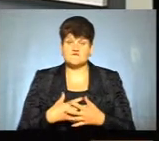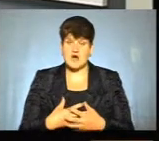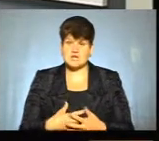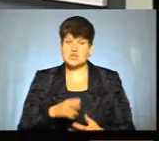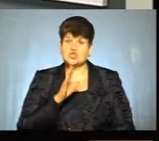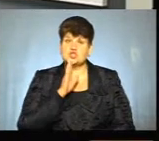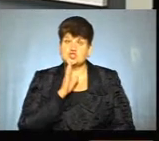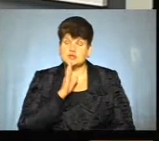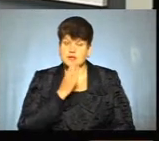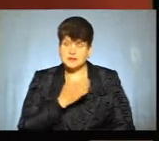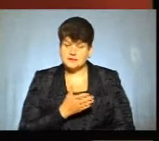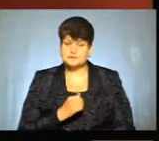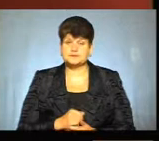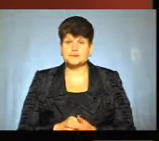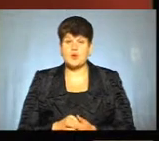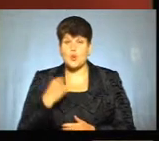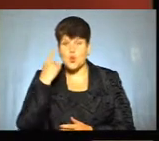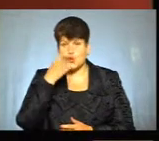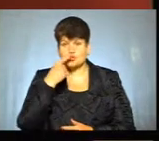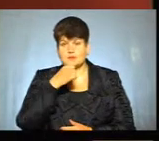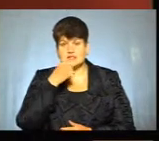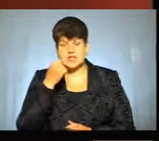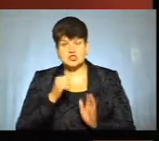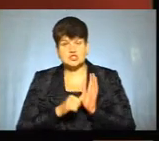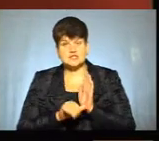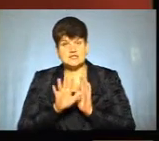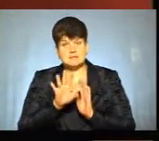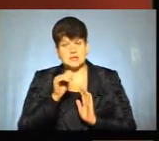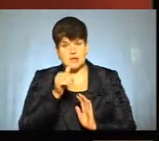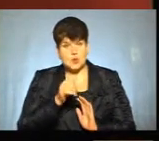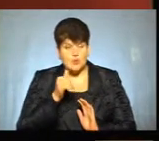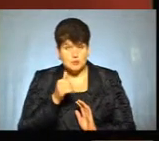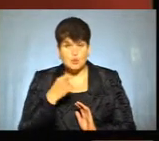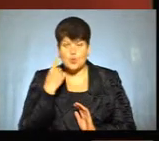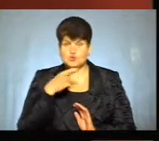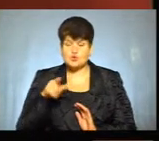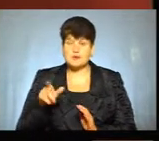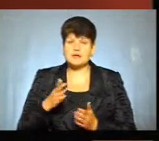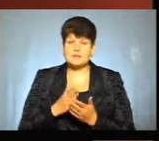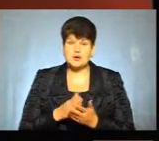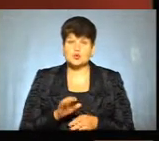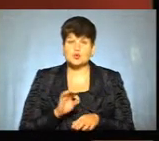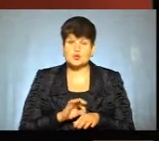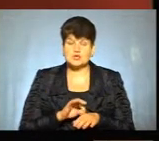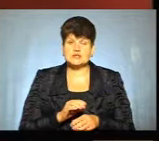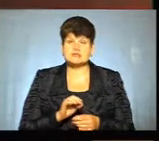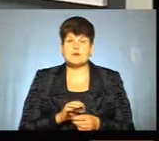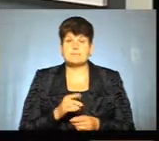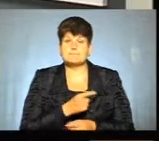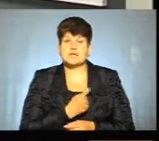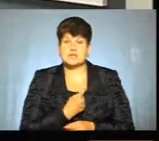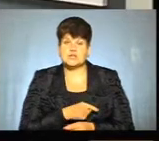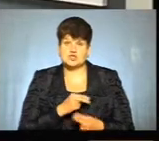в групі ризику, особи старші 65 років, особи, які мають хронічні захворювання, медичні